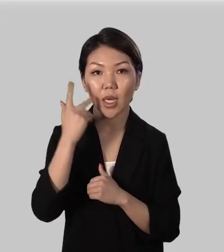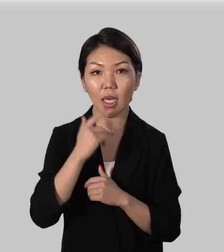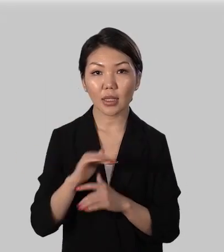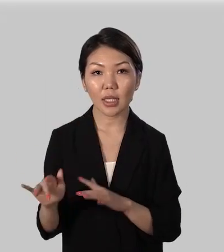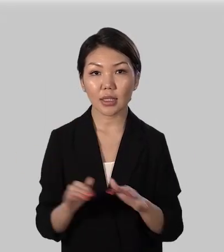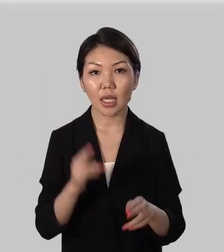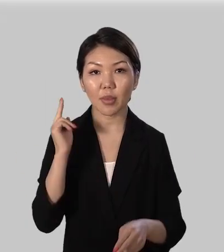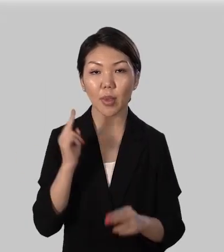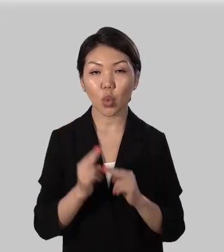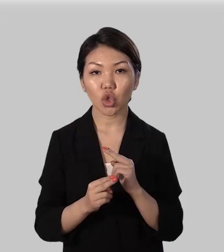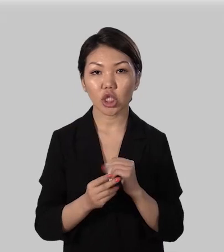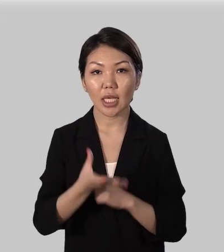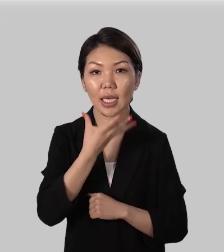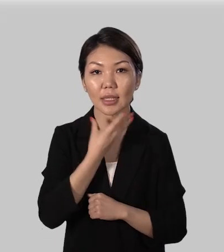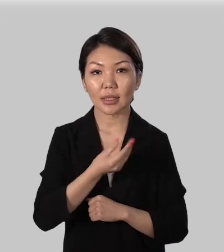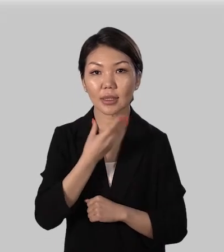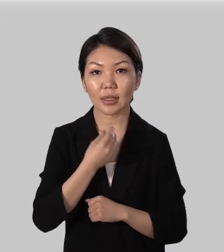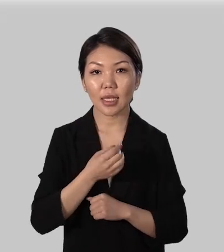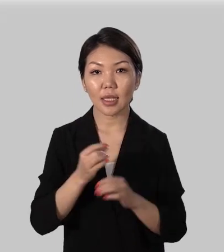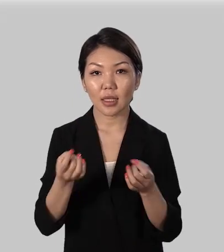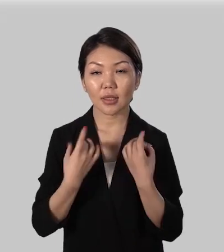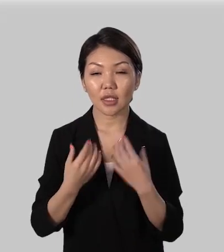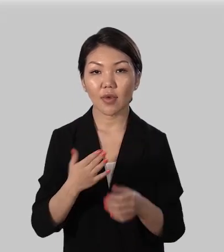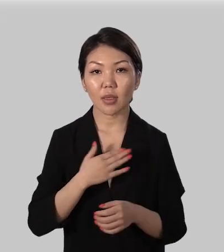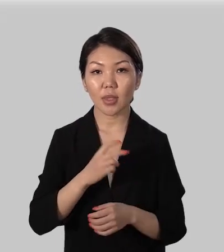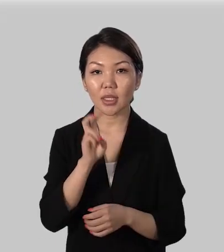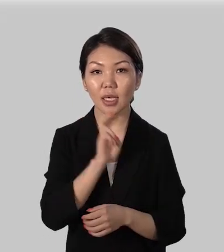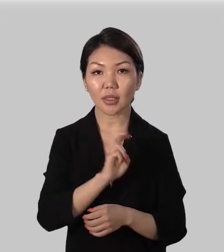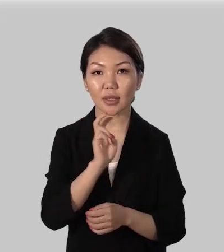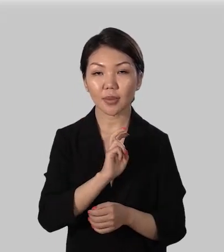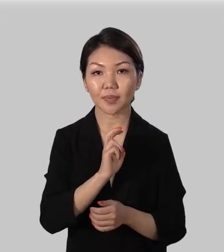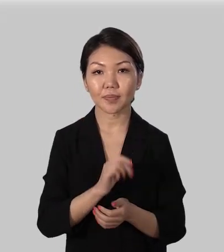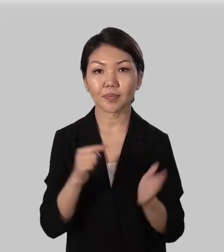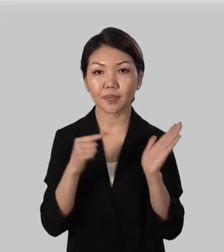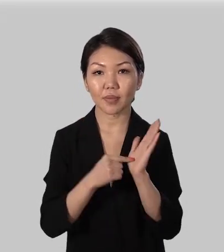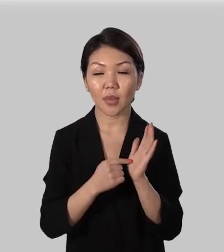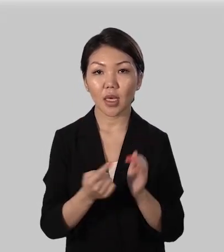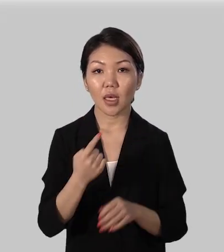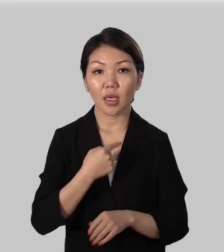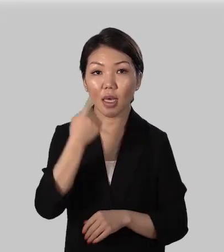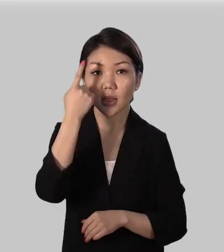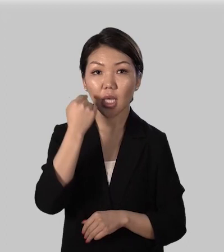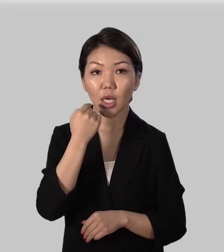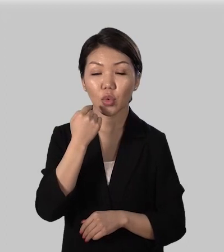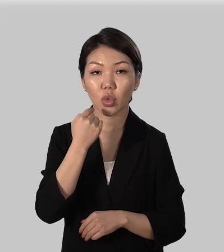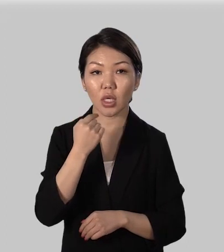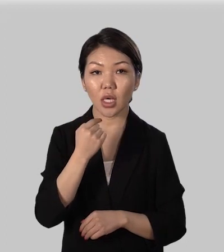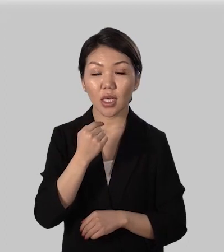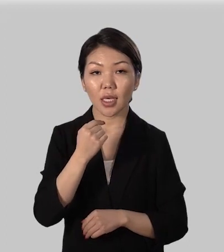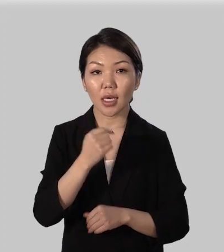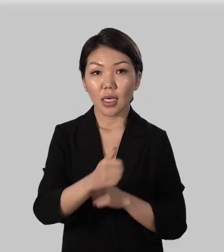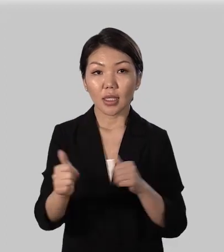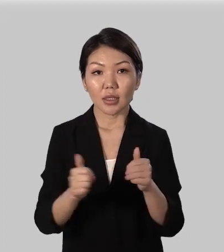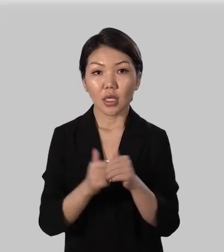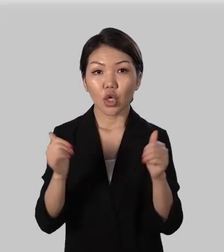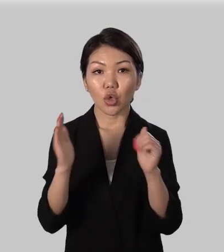вечером когда с делами покончено дед рассказывает мне сказки я знаю